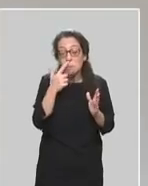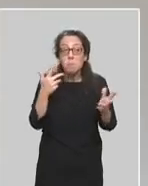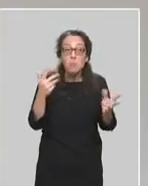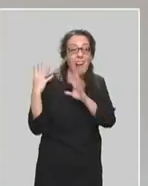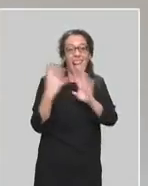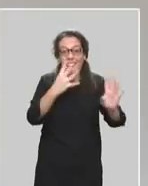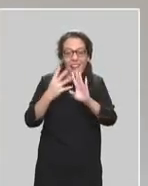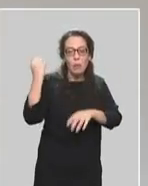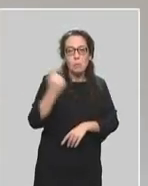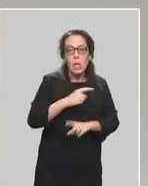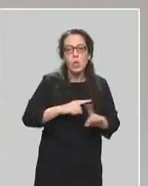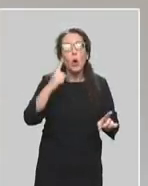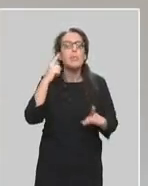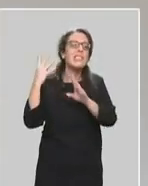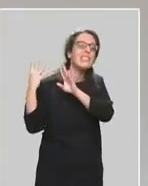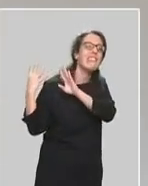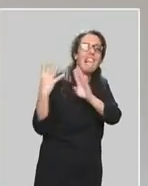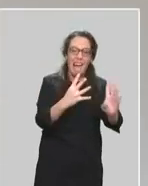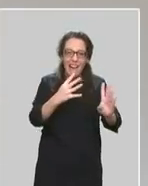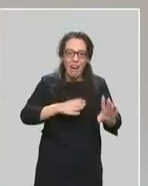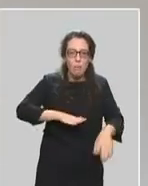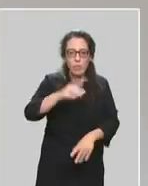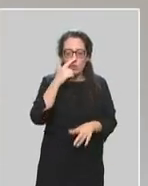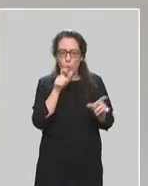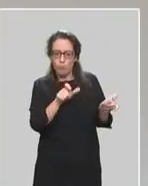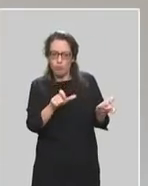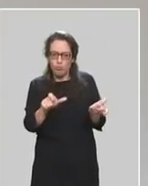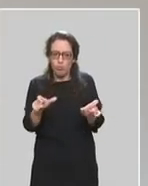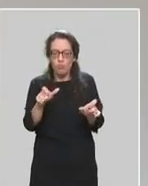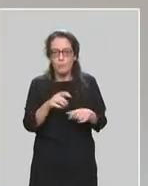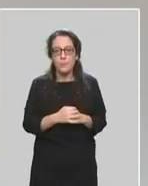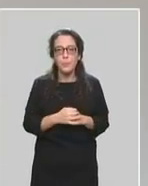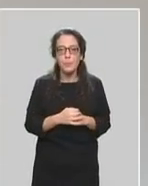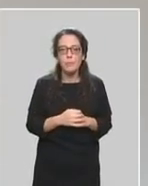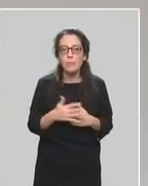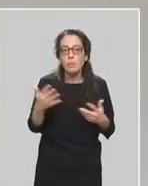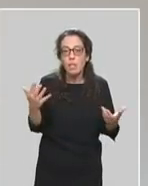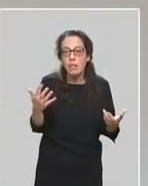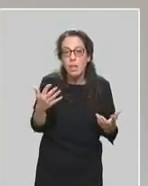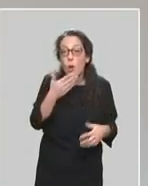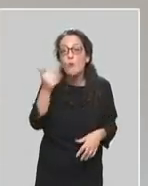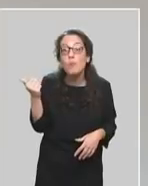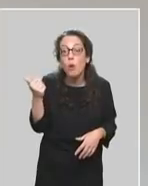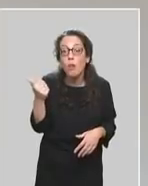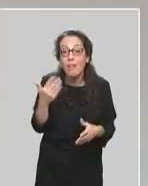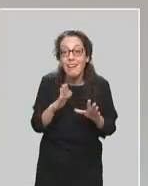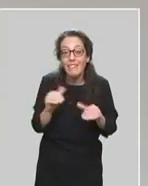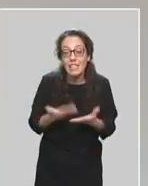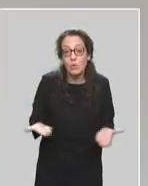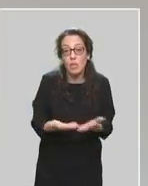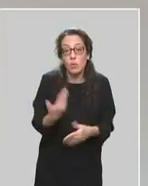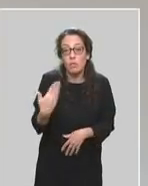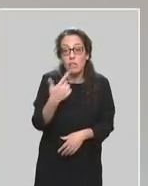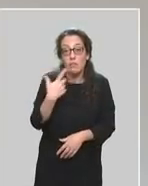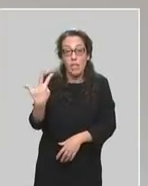augmentation, nous suivrons évidemment la demande. En revanche, je le redis, le meilleur moyen de ne pas se poser la question, c'est de se faire vacciner. Ce n'est plus